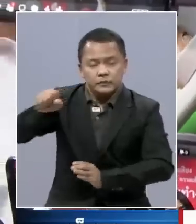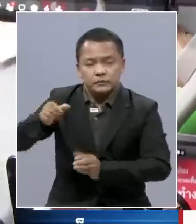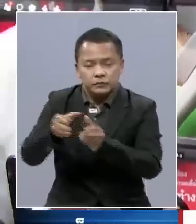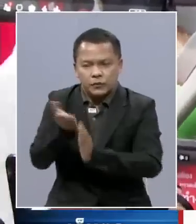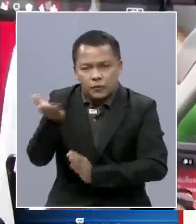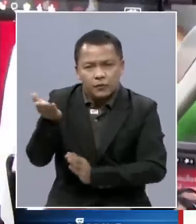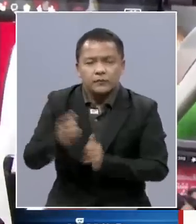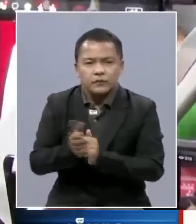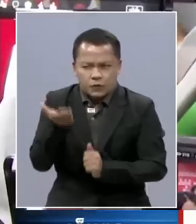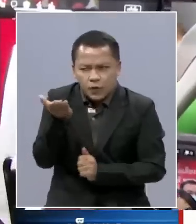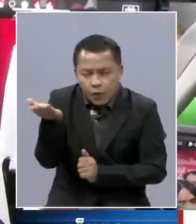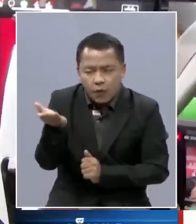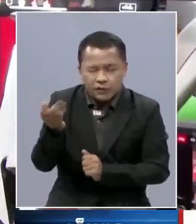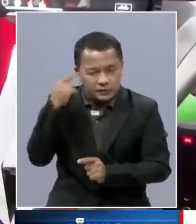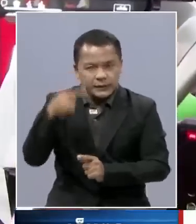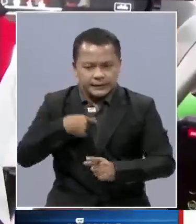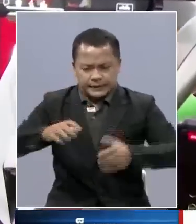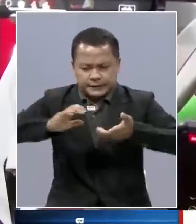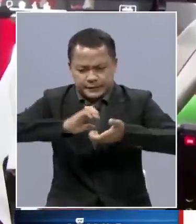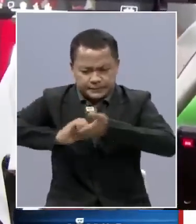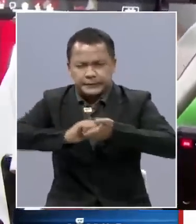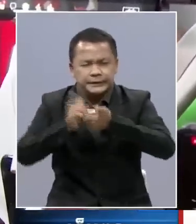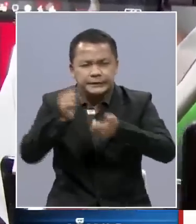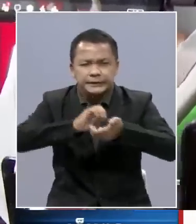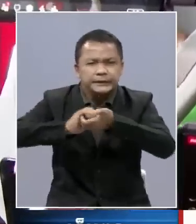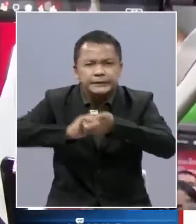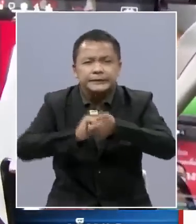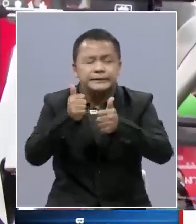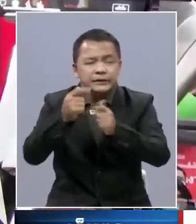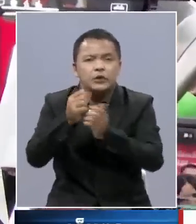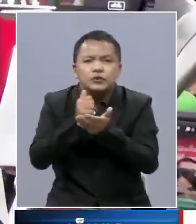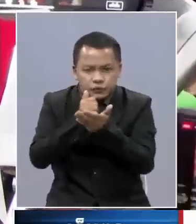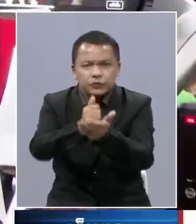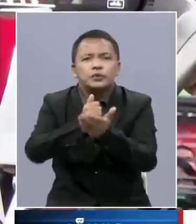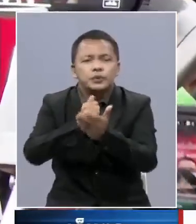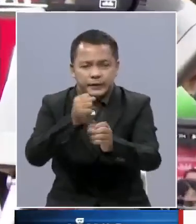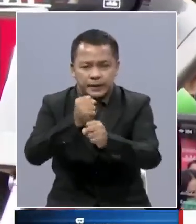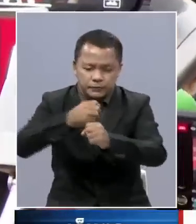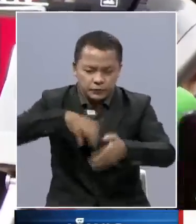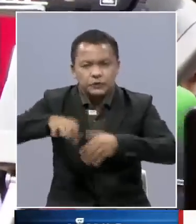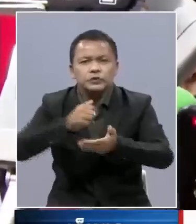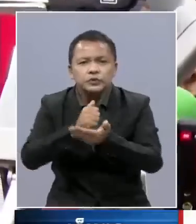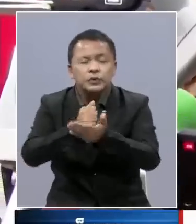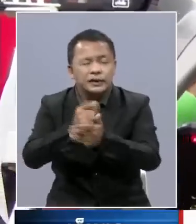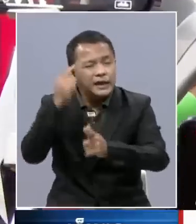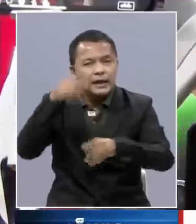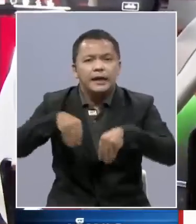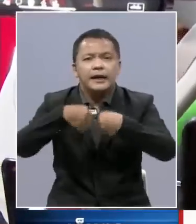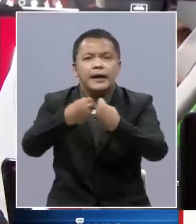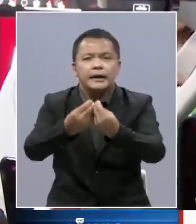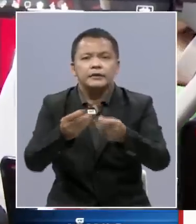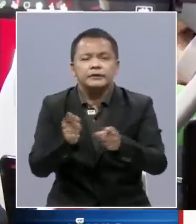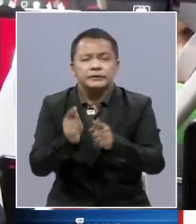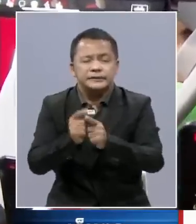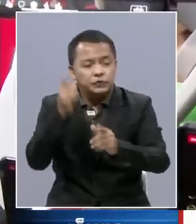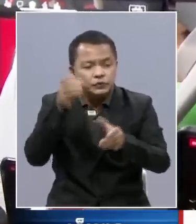ครับขอเถอะเรากำลังจะจับมือกันไปด้วยดีอะไรที่ช่วยกันได้ก็ช่วยกันทำจะไปสร้างฉากส